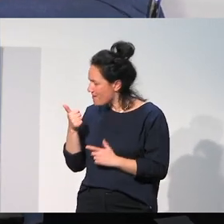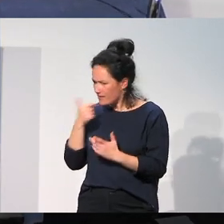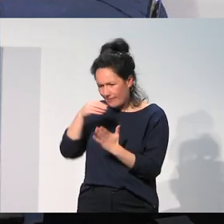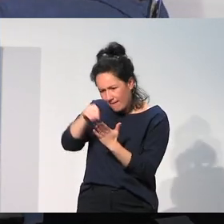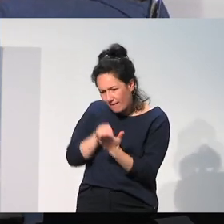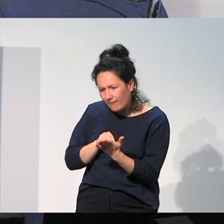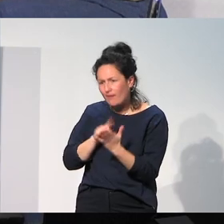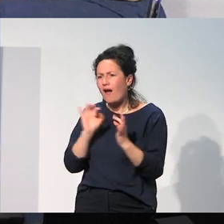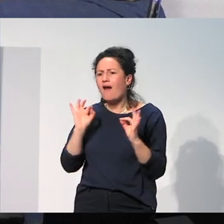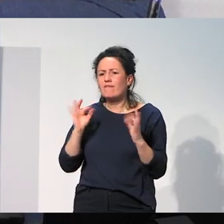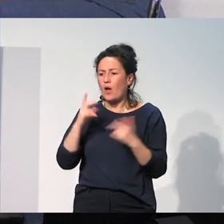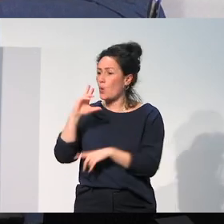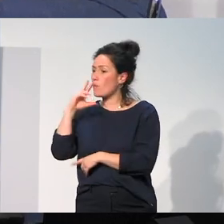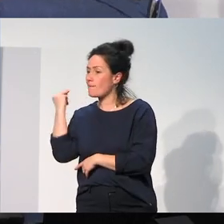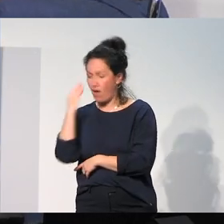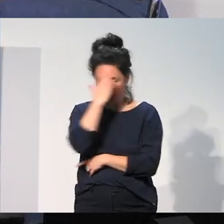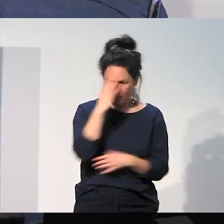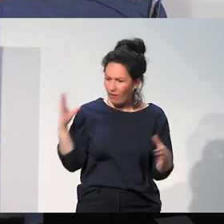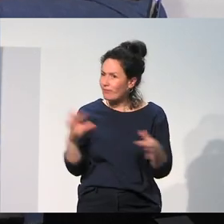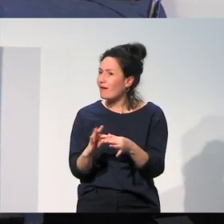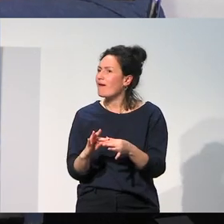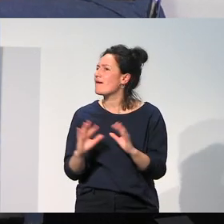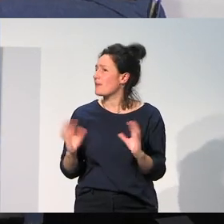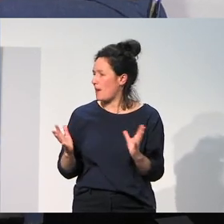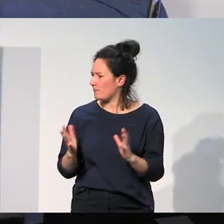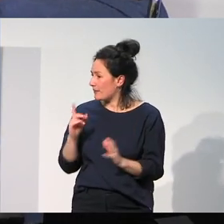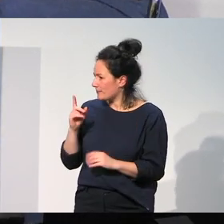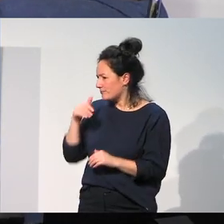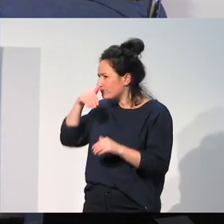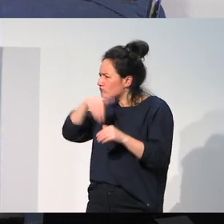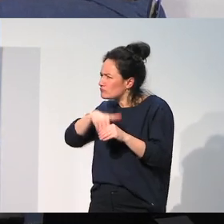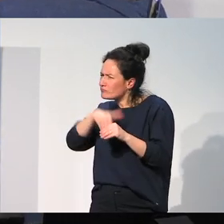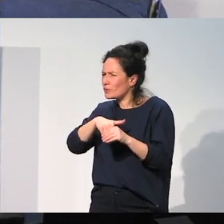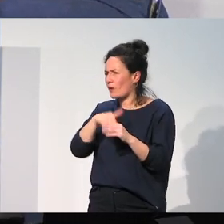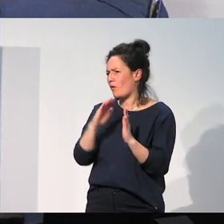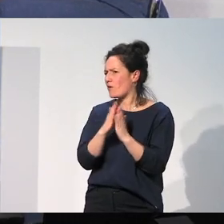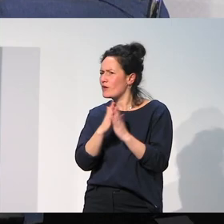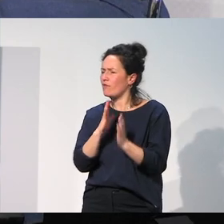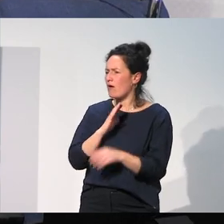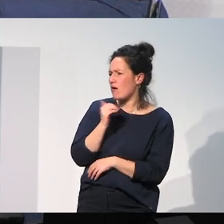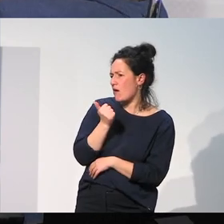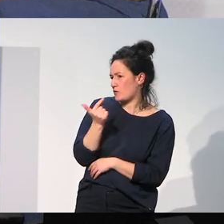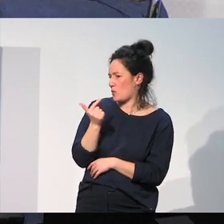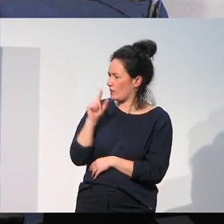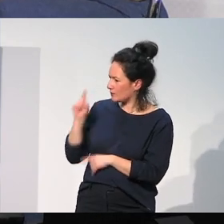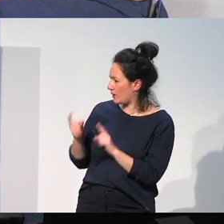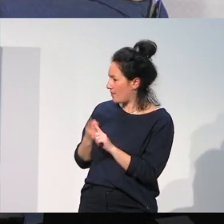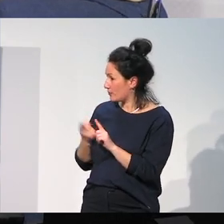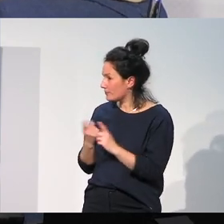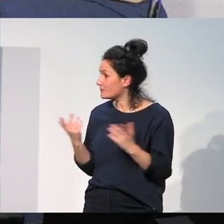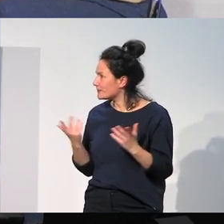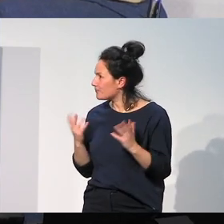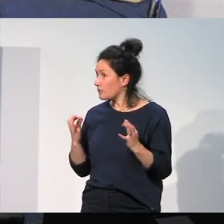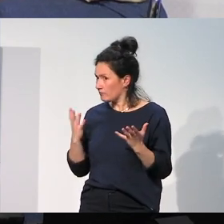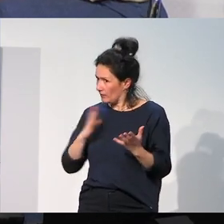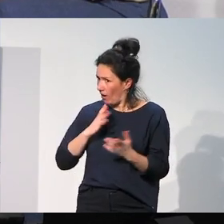animal et un homme, mais finalement une des questions du livre, ou peut-être deux des questions importantes du livre, c'est la possibilité d'autres